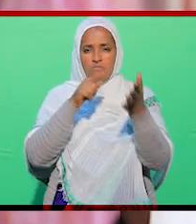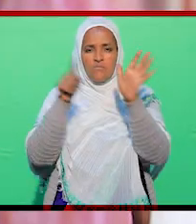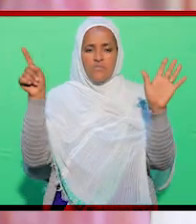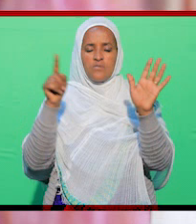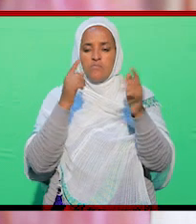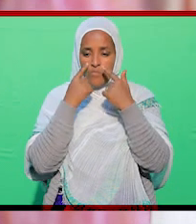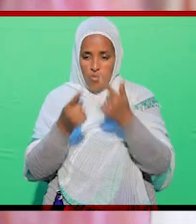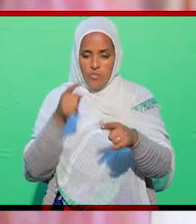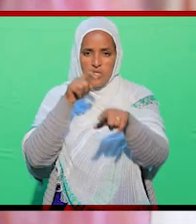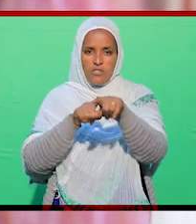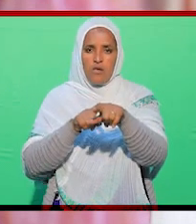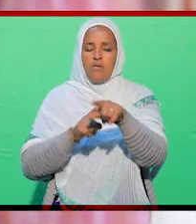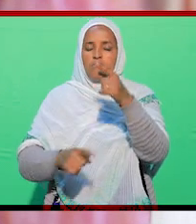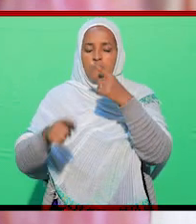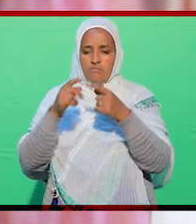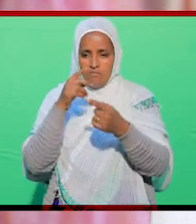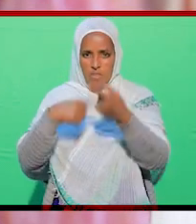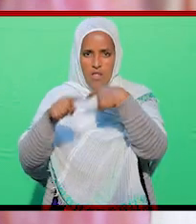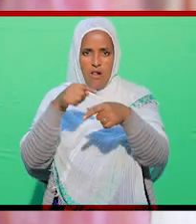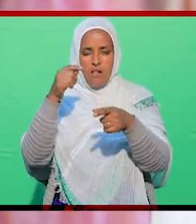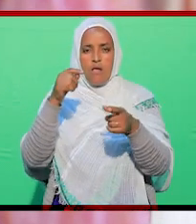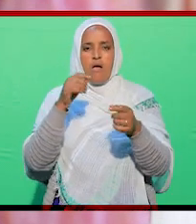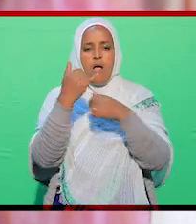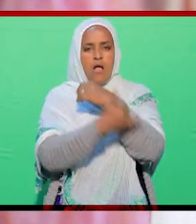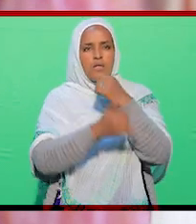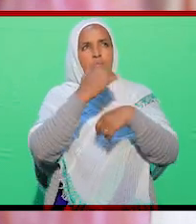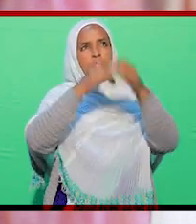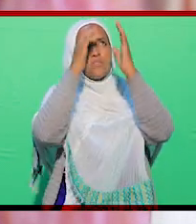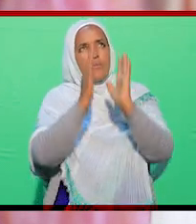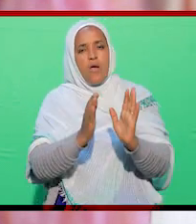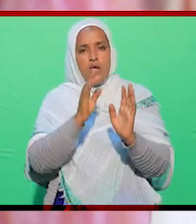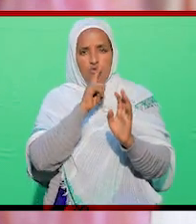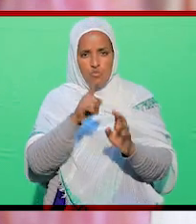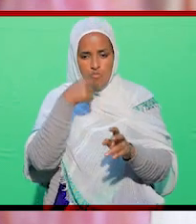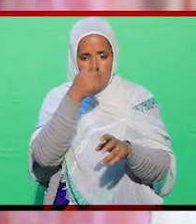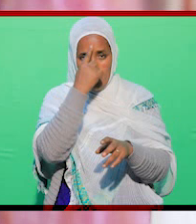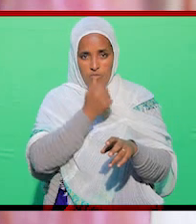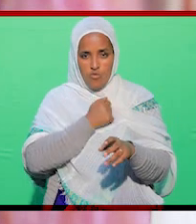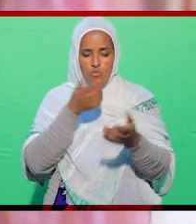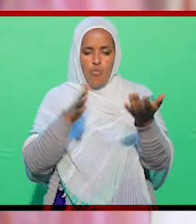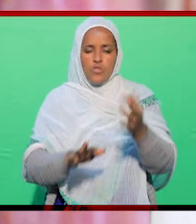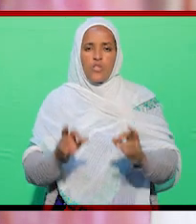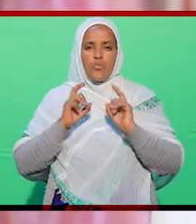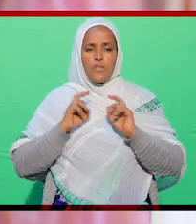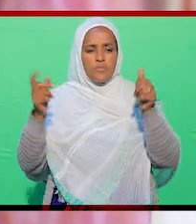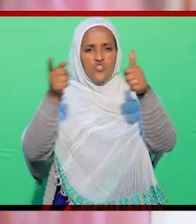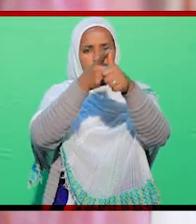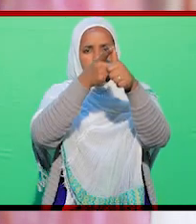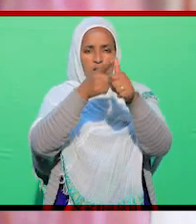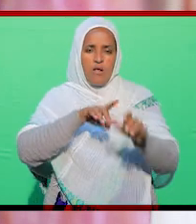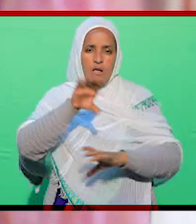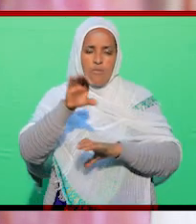ክርስቶስን በእምነት ሲመለከቱ የነበሩት በግልጽ የሚያዩበት ጊዜ ይመጣል ብለው ስለሚያምኑ፣ ስለዚህ አገራችን በሰማይ ነው ብለው ስላመኑ